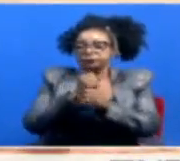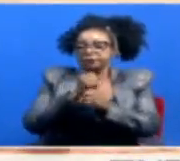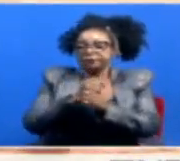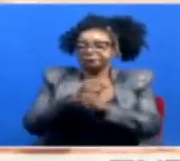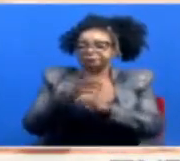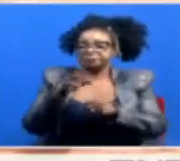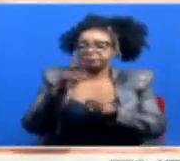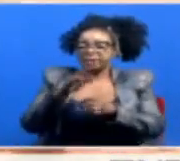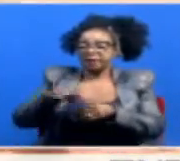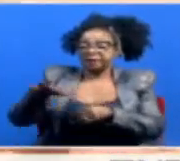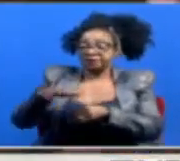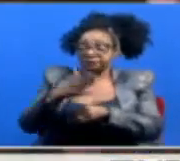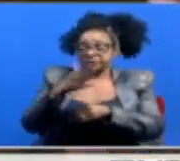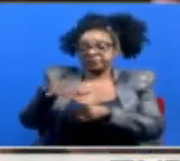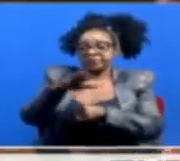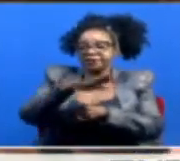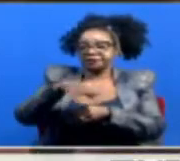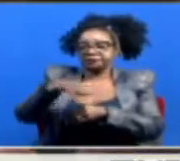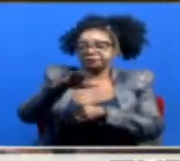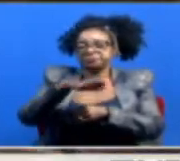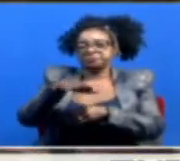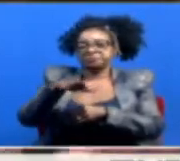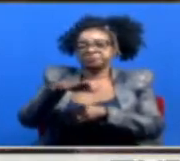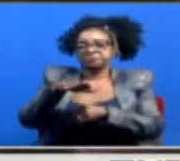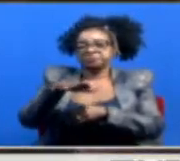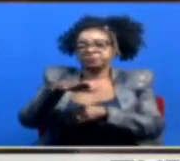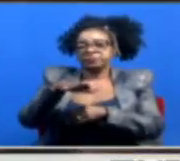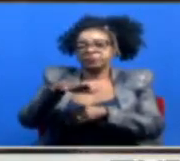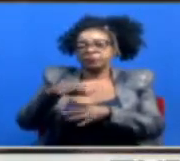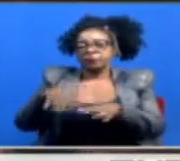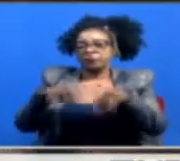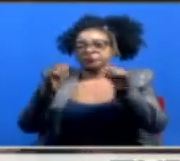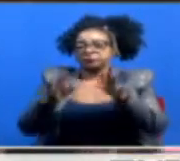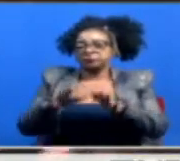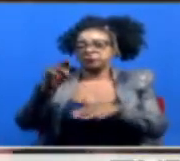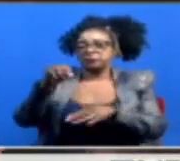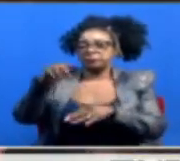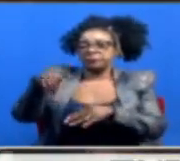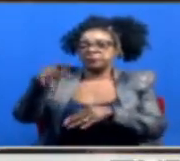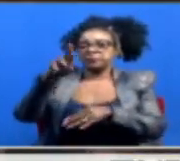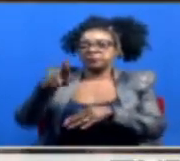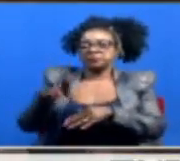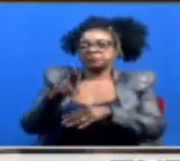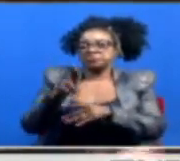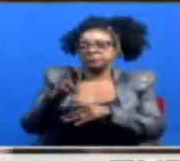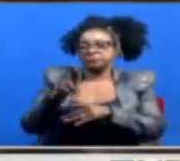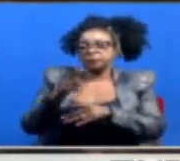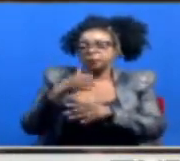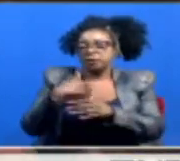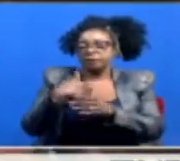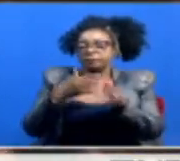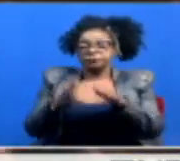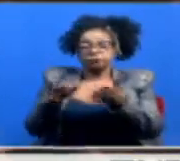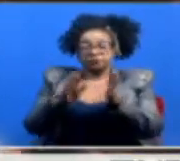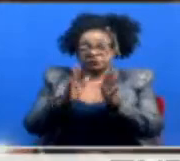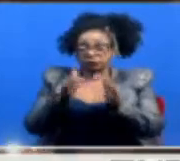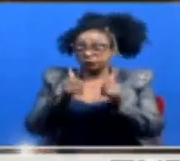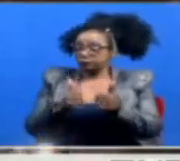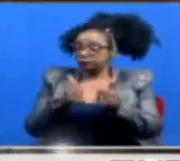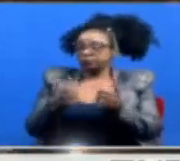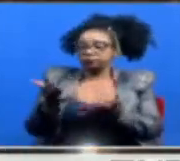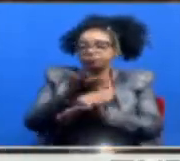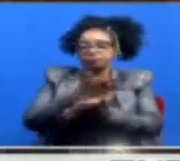in banditry-prone areas. Maafisa wetu wa NPR watakuwa na nafasi mzuri kujumuika